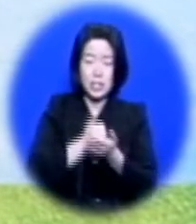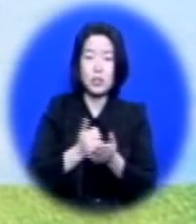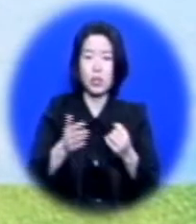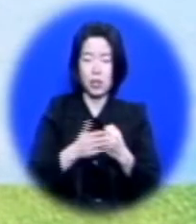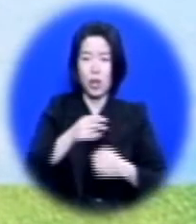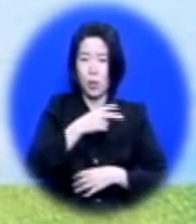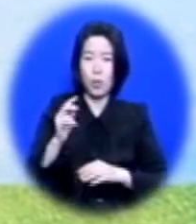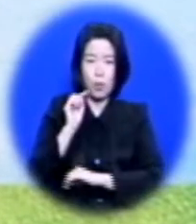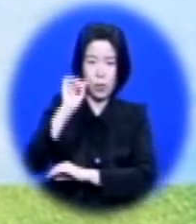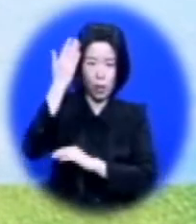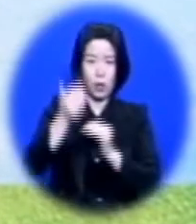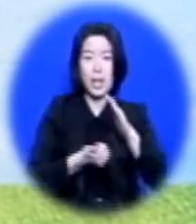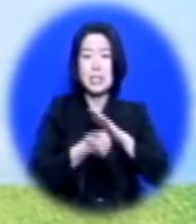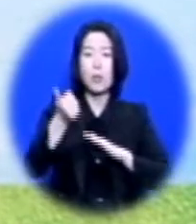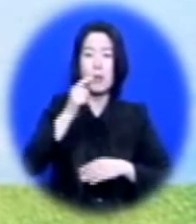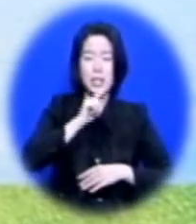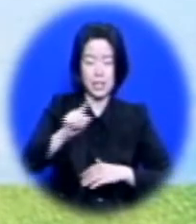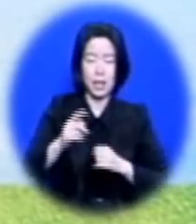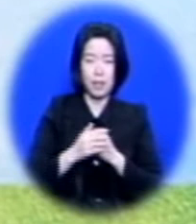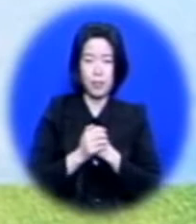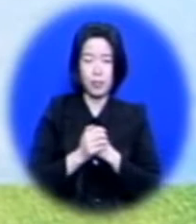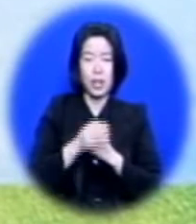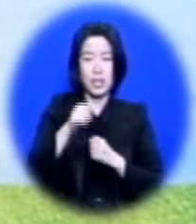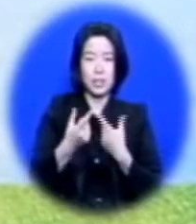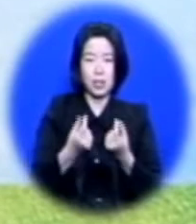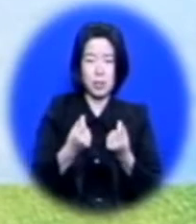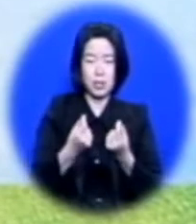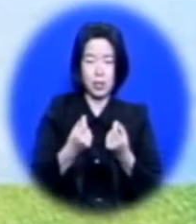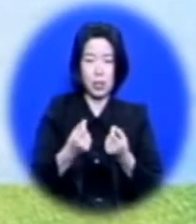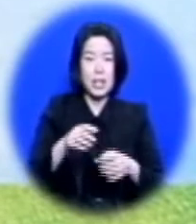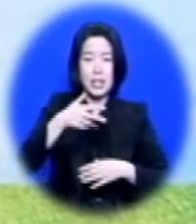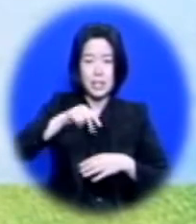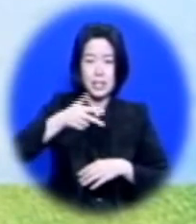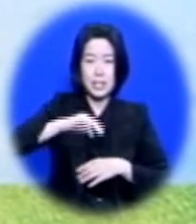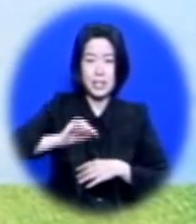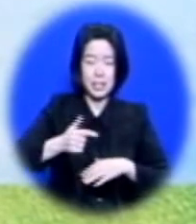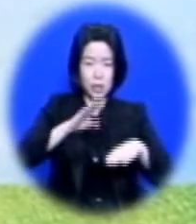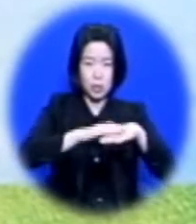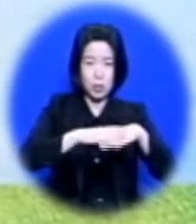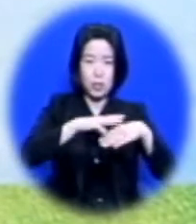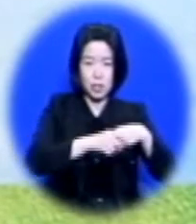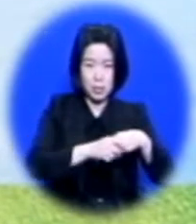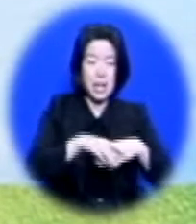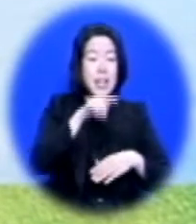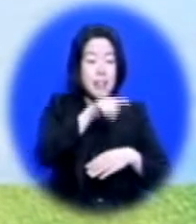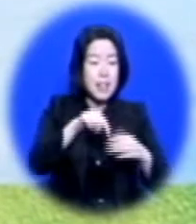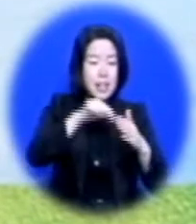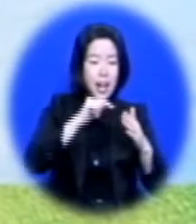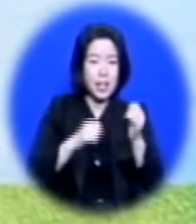영광의 소망 이니라 그러면서 의 진단에 일에 손을 붙잡아 주면서 너 안에 계신